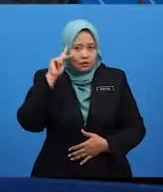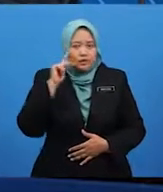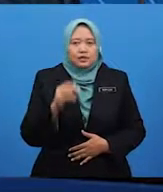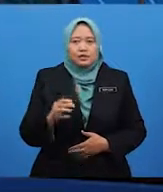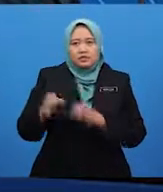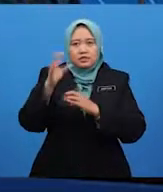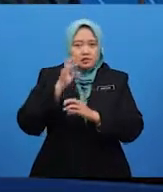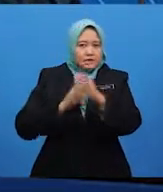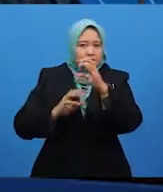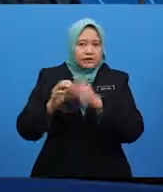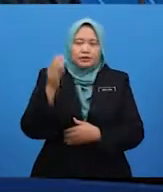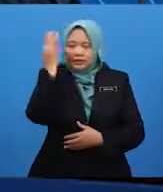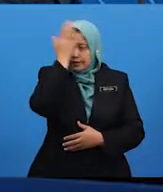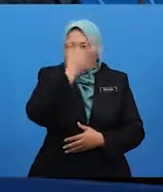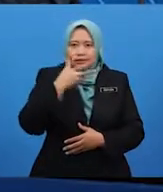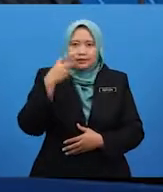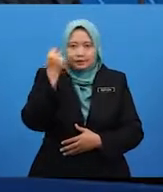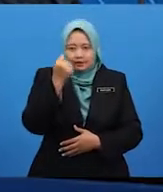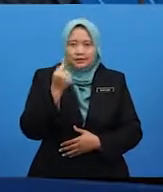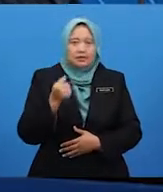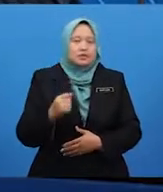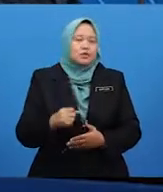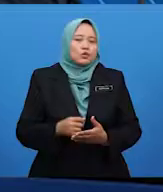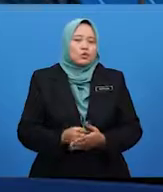ciri-ciri keindahan karya seni visual. Betul, betul tak Cikgu